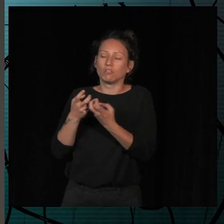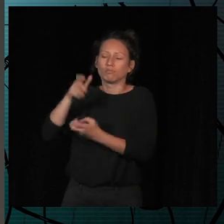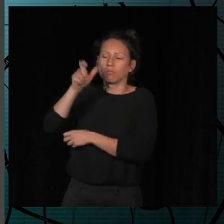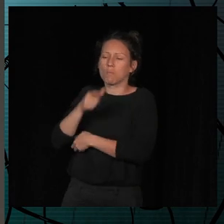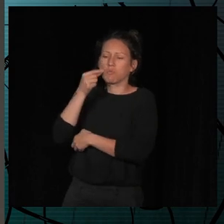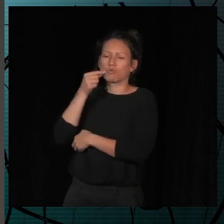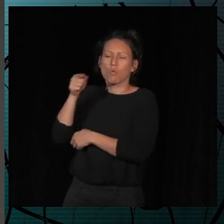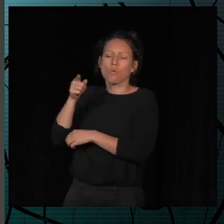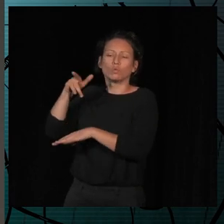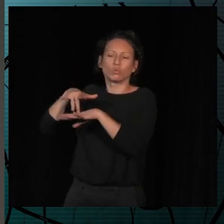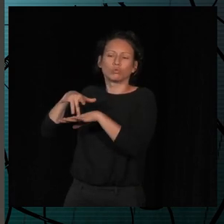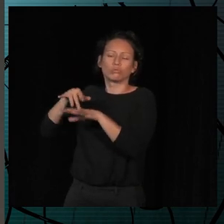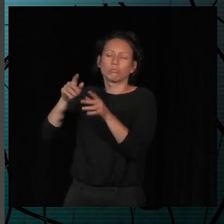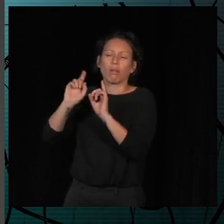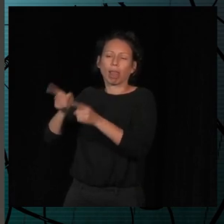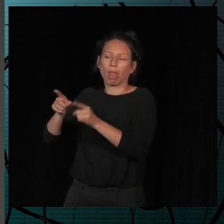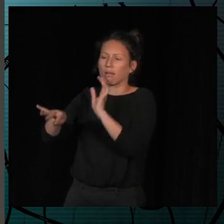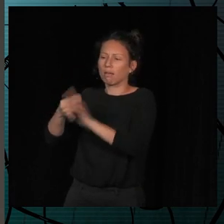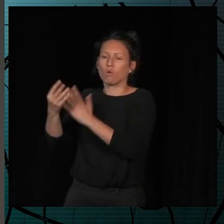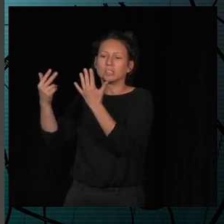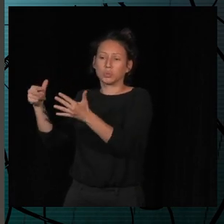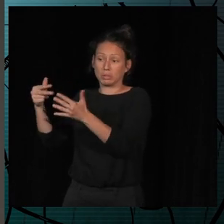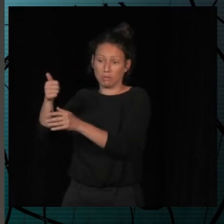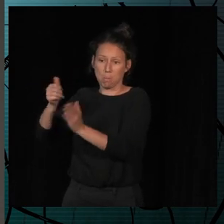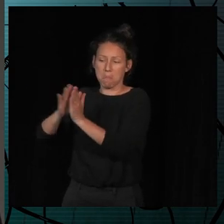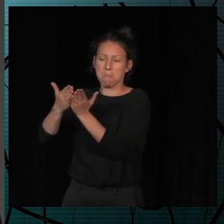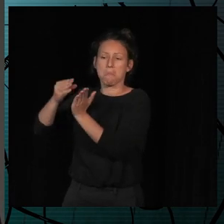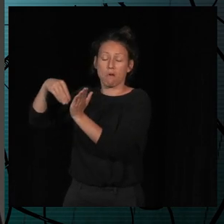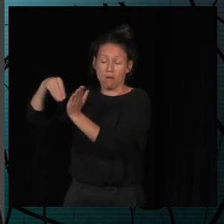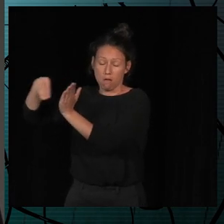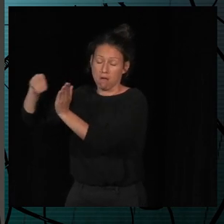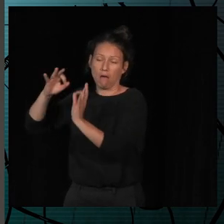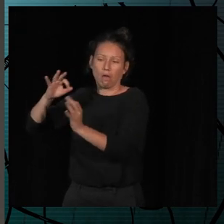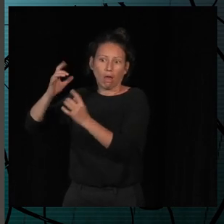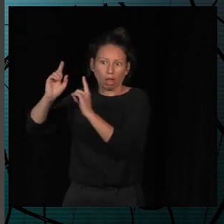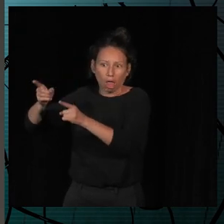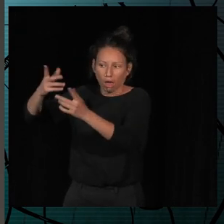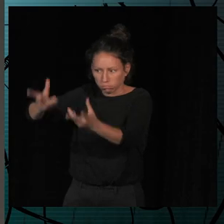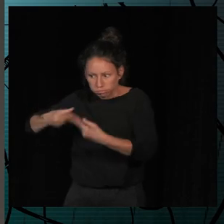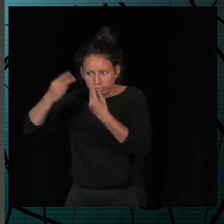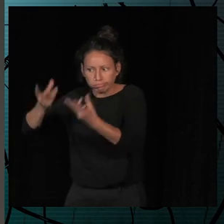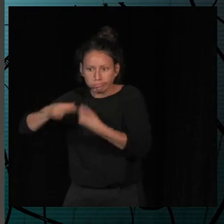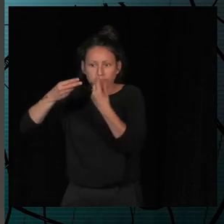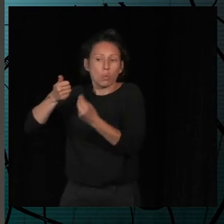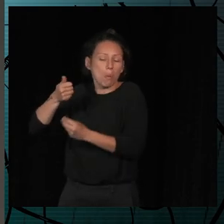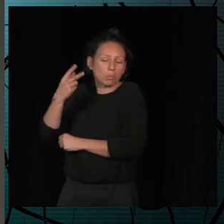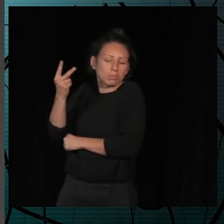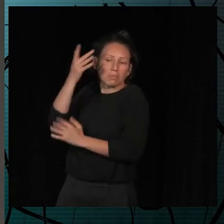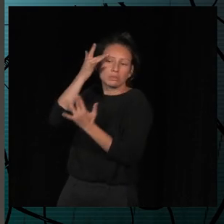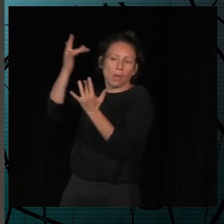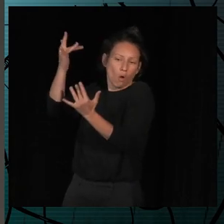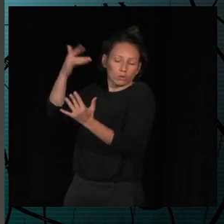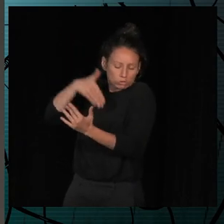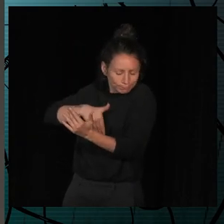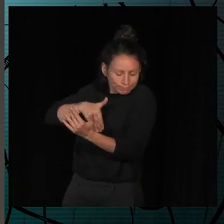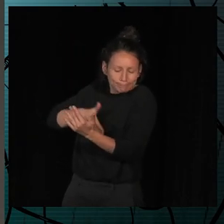Gude 1418 qui a écrit sur la violence pendant la guerre des pages inoubliables la guerre comme expérience intérieure et il raconte l'histoire